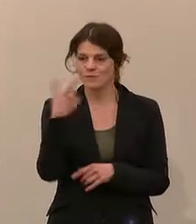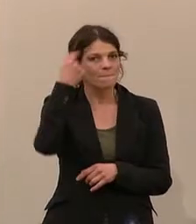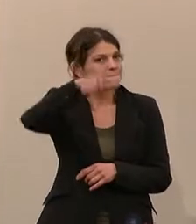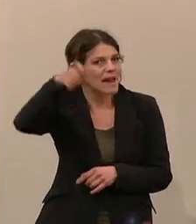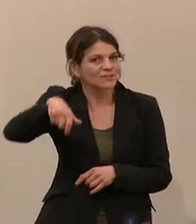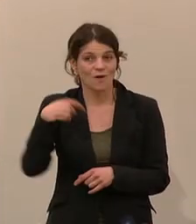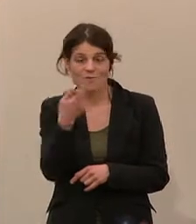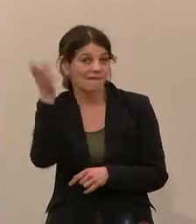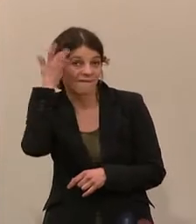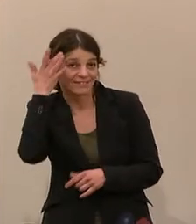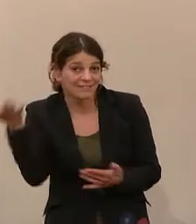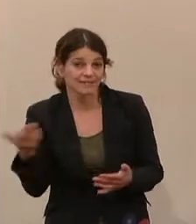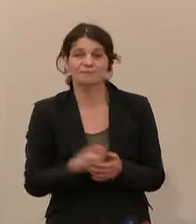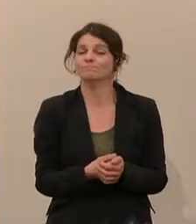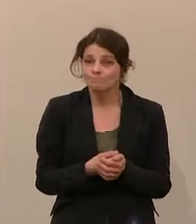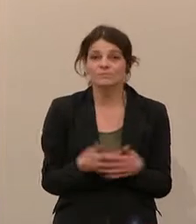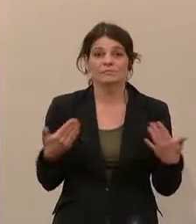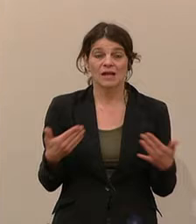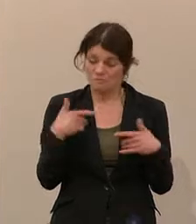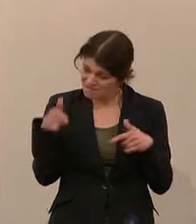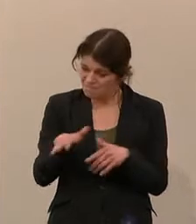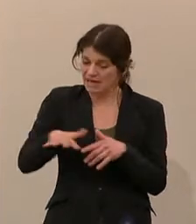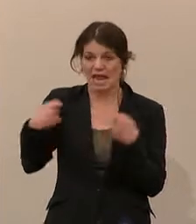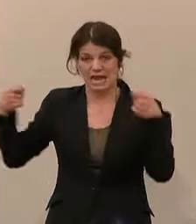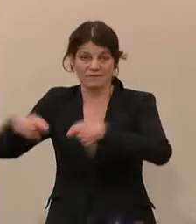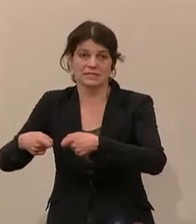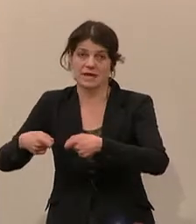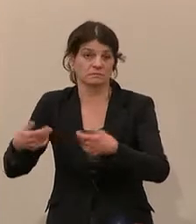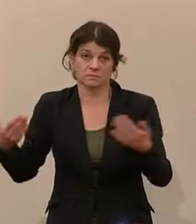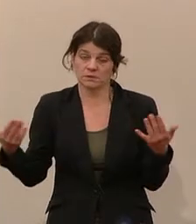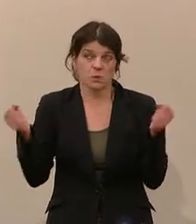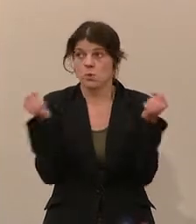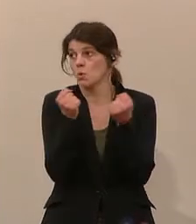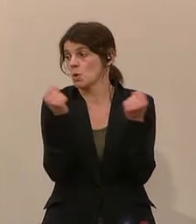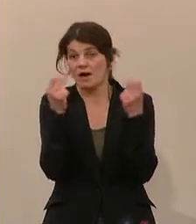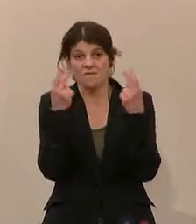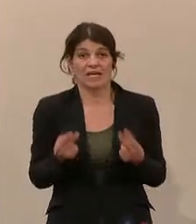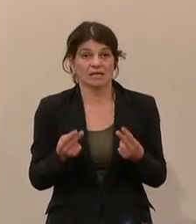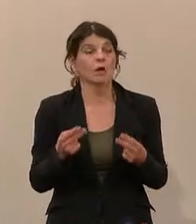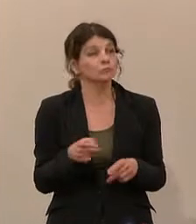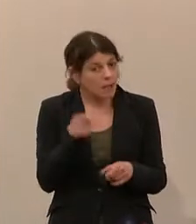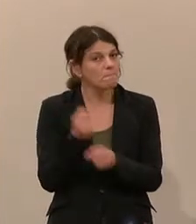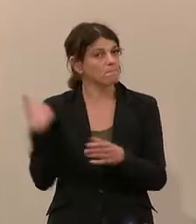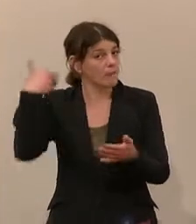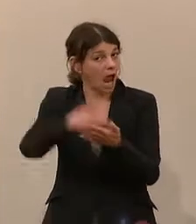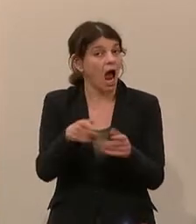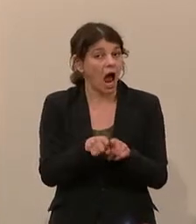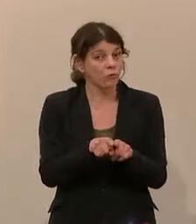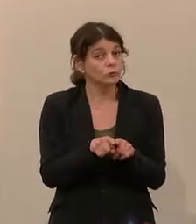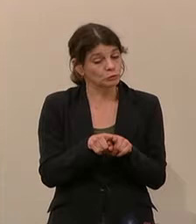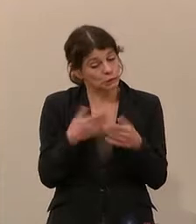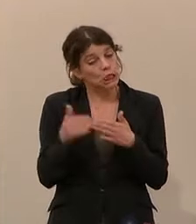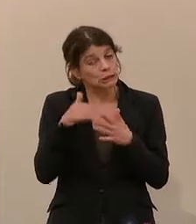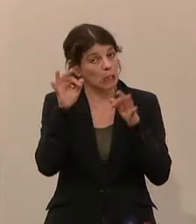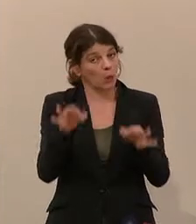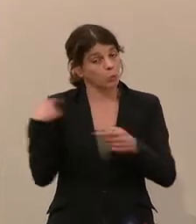sind unsere Köpfe. Und hier zu investieren, ist enorm wichtig. Und das geschieht auch in sehr, sehr gutem Maße. Ich